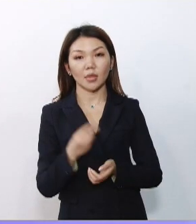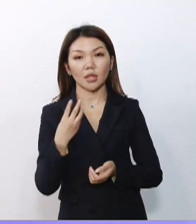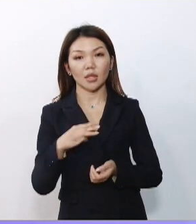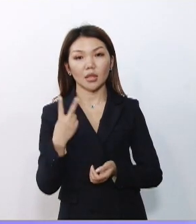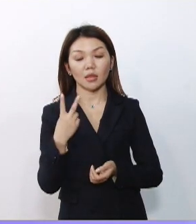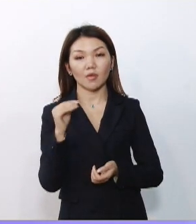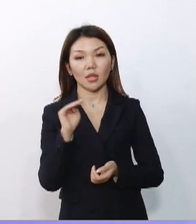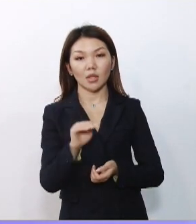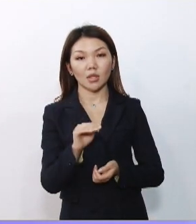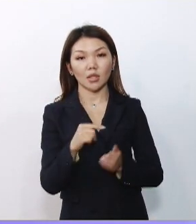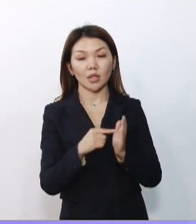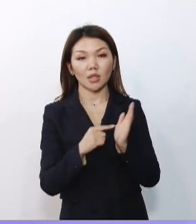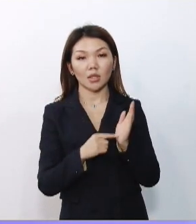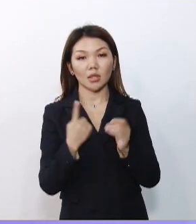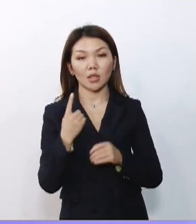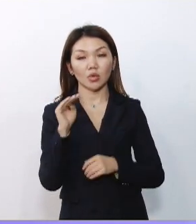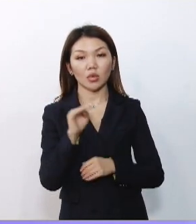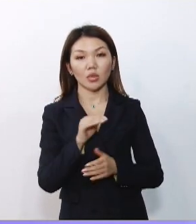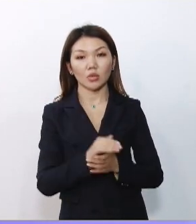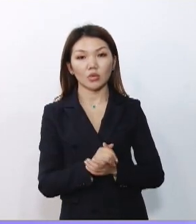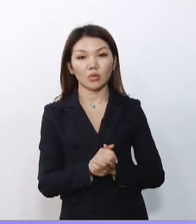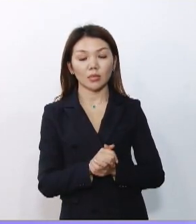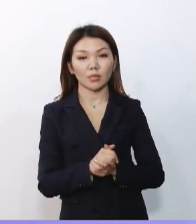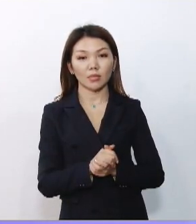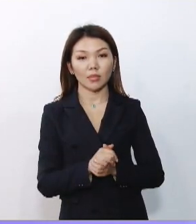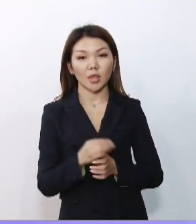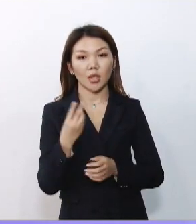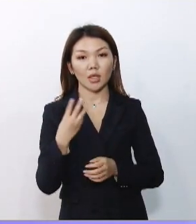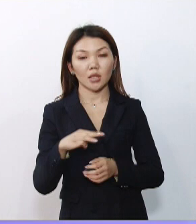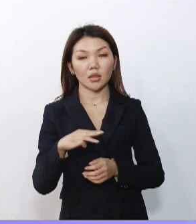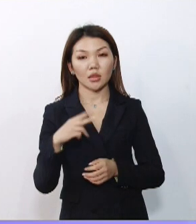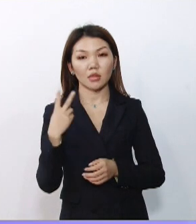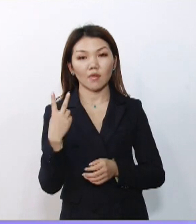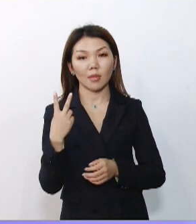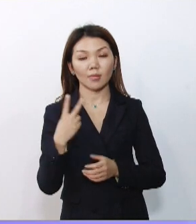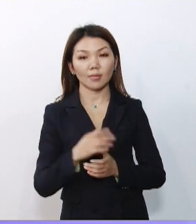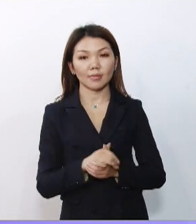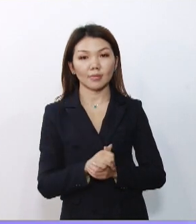32 тысячи разделить на 1000 – 32.